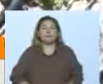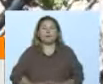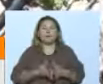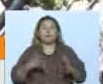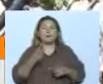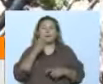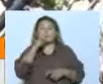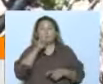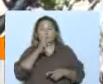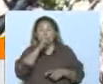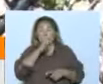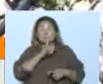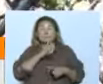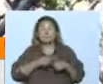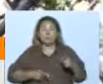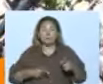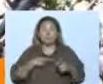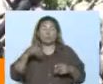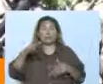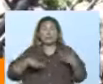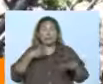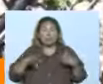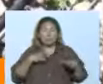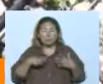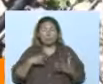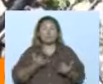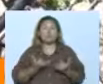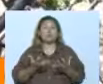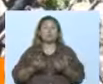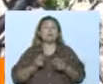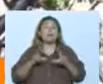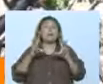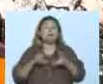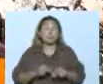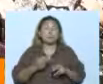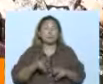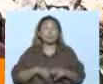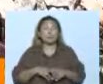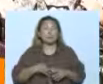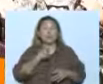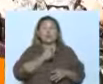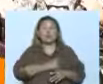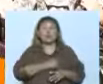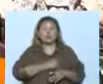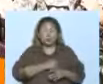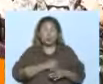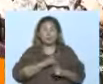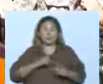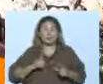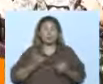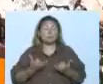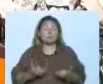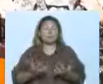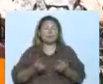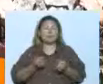Более полутора месяцев тренировались в учебном пункте. Сегодня мы приняли присягу. Мы солдаты войсковой части 6656. Сегодня,